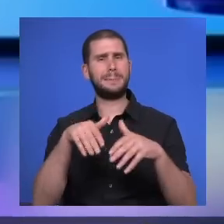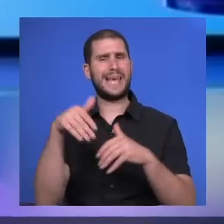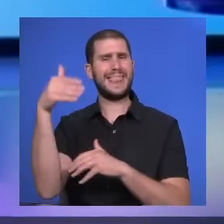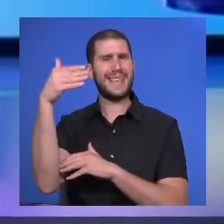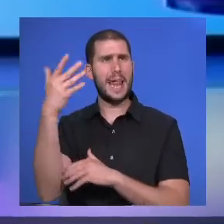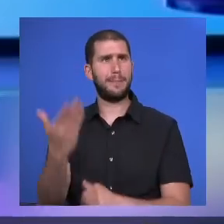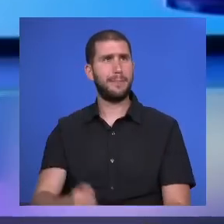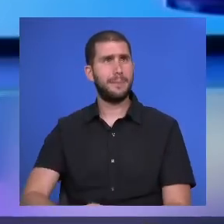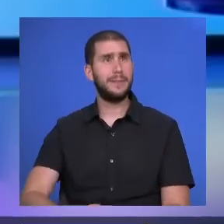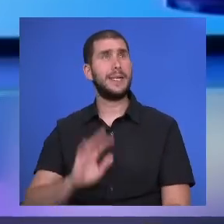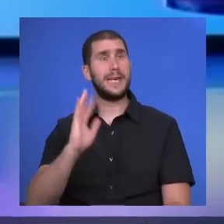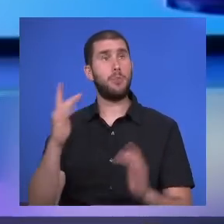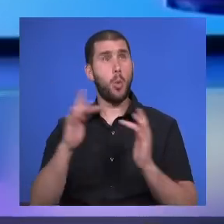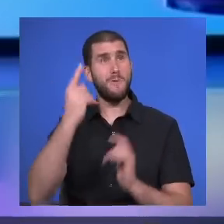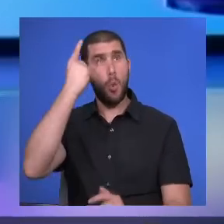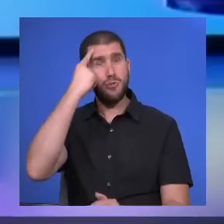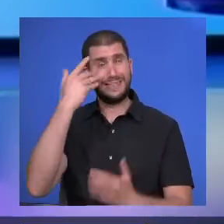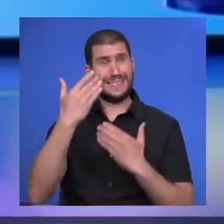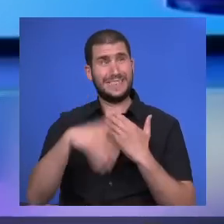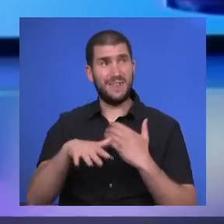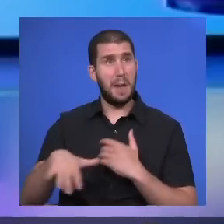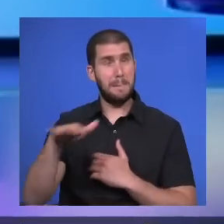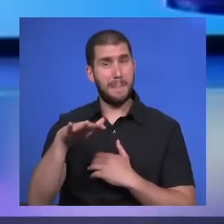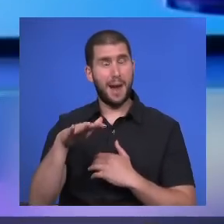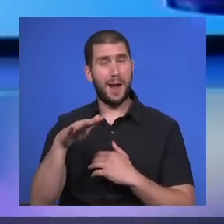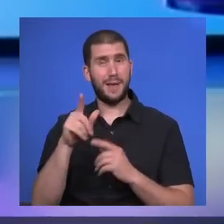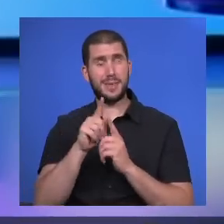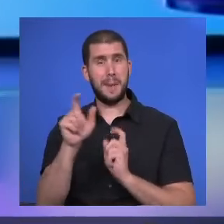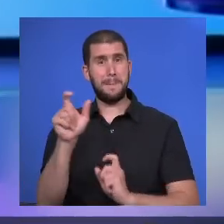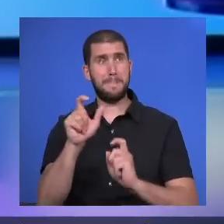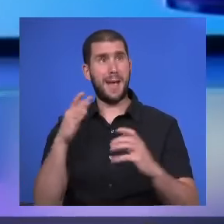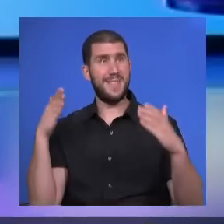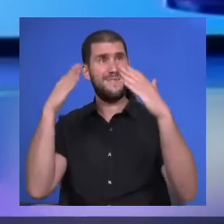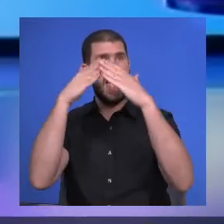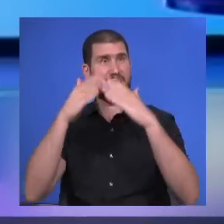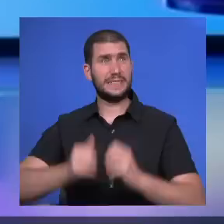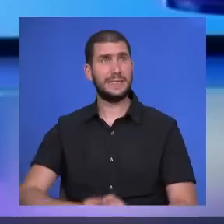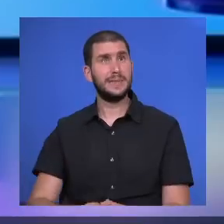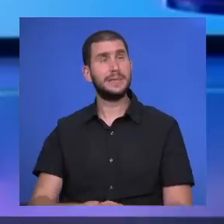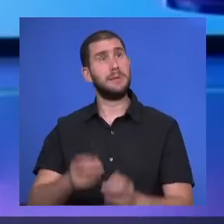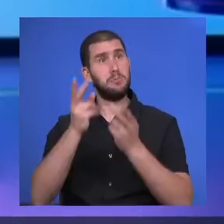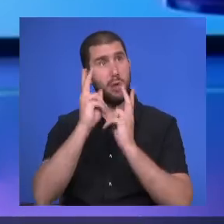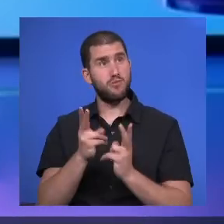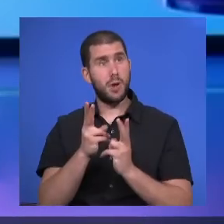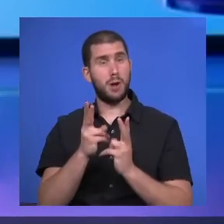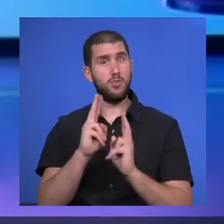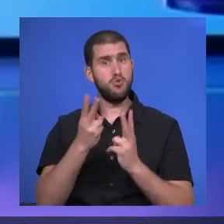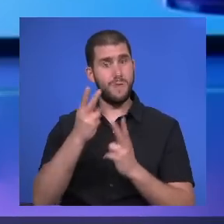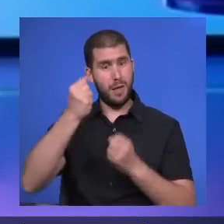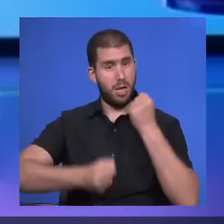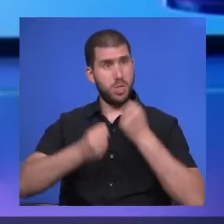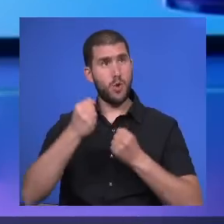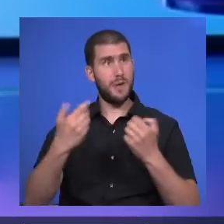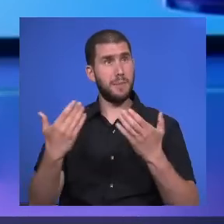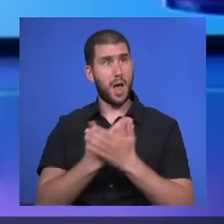انه اقفال المواجهه الرائعه التي حصلت في ثار الاحرار يعني تامين عدوان جديد في